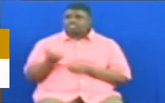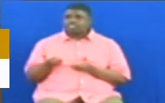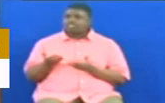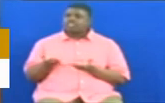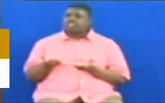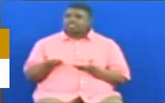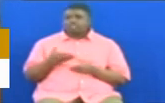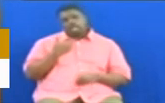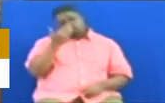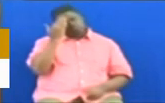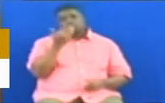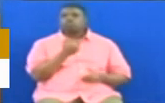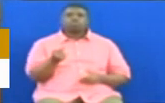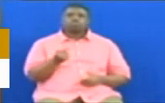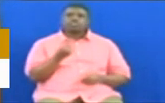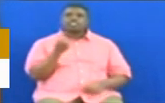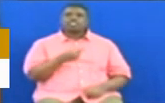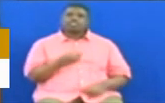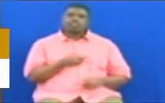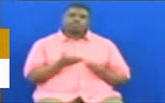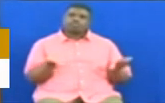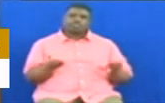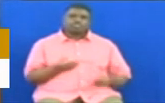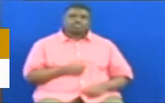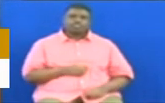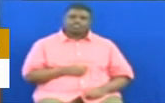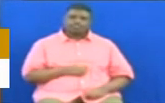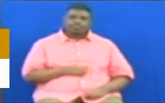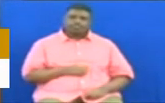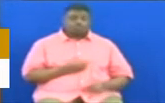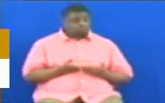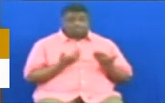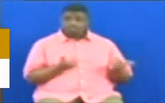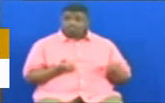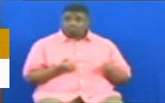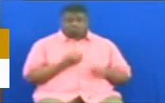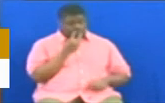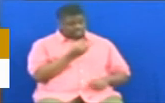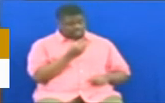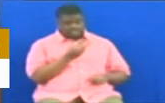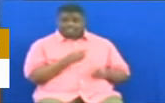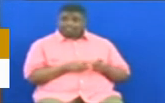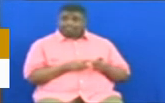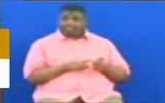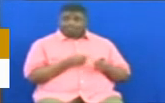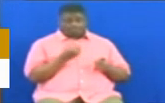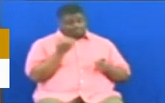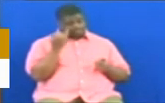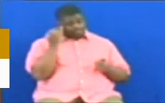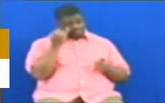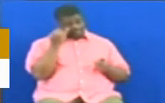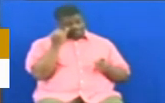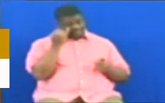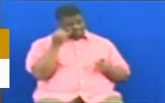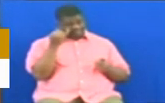Yaani kutaka kujua tu kama kisera tu wala sio la kisheria sana, kwa sababu tunaangalia kama technical advisory committee ina